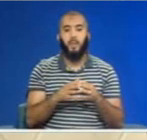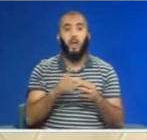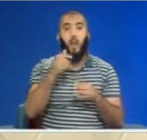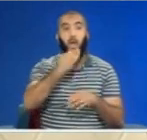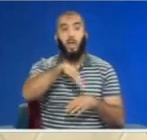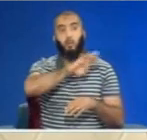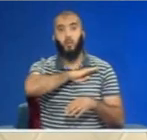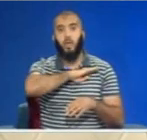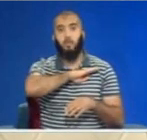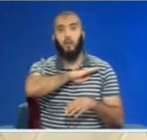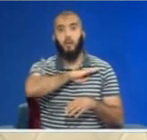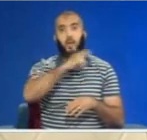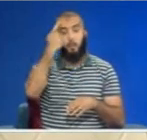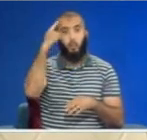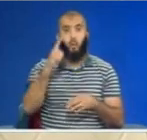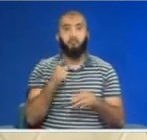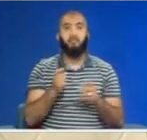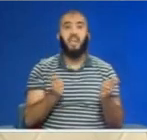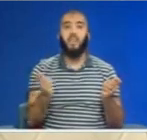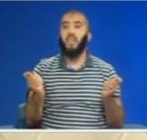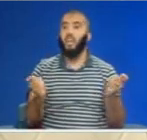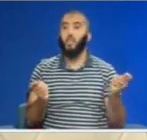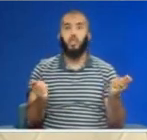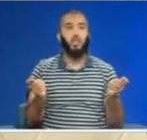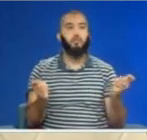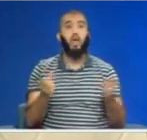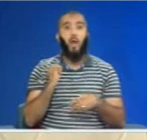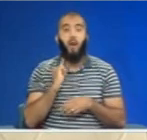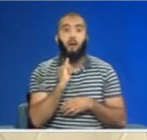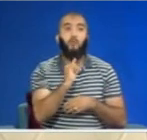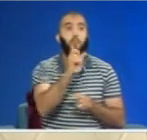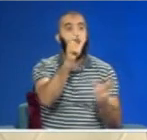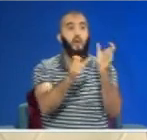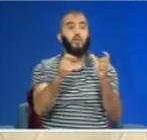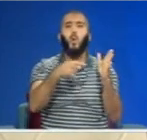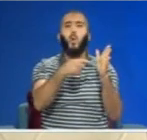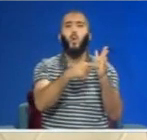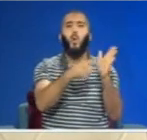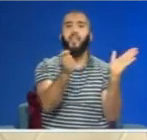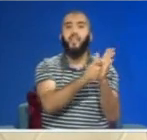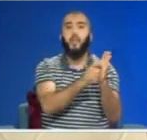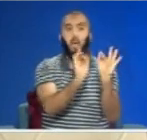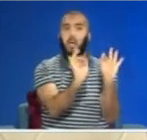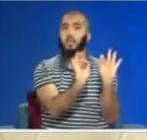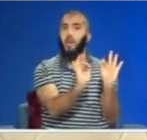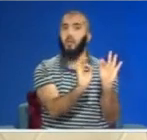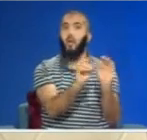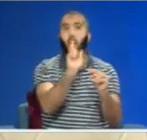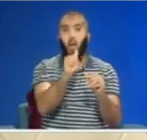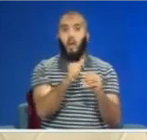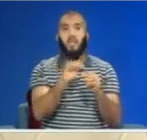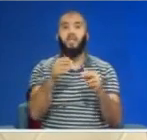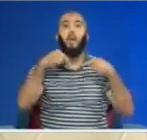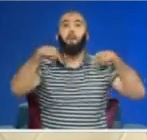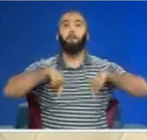مسؤولون مكلفون بتسيير وبإخبار الناس ببداية الشهور ونهاياتها، وهي وزارة الشؤون